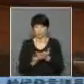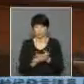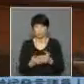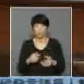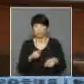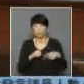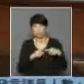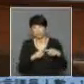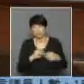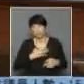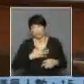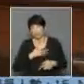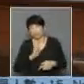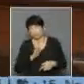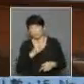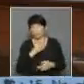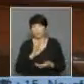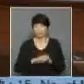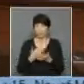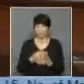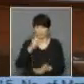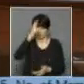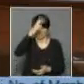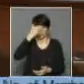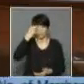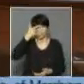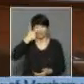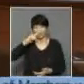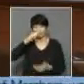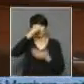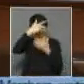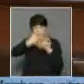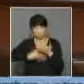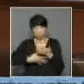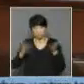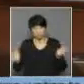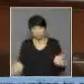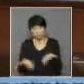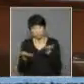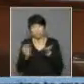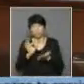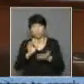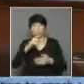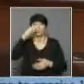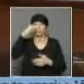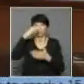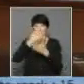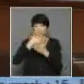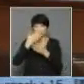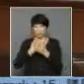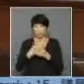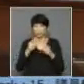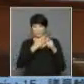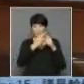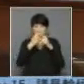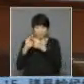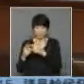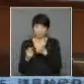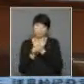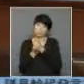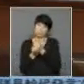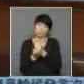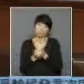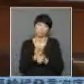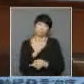惶惶，但都唔敢推出一啲新嘅政策同新嘅措施。點解呢？原因就怕咧得唔到市民嘅支持、